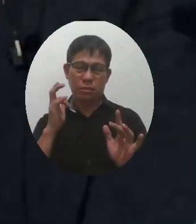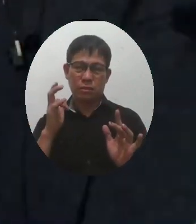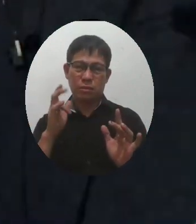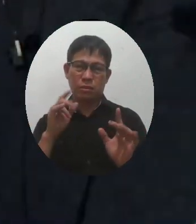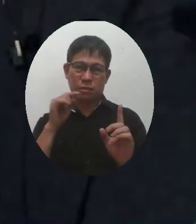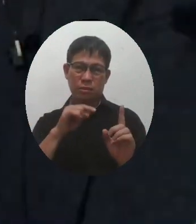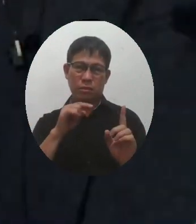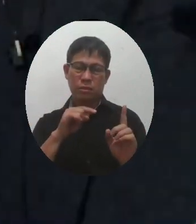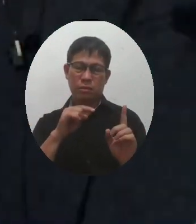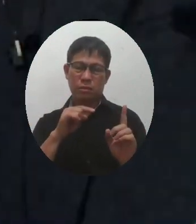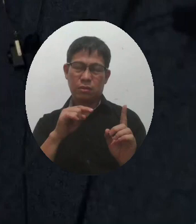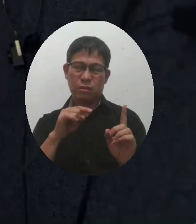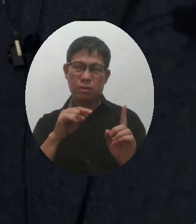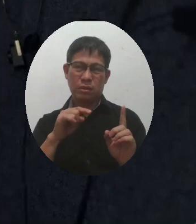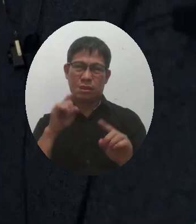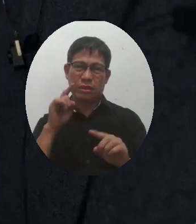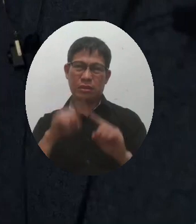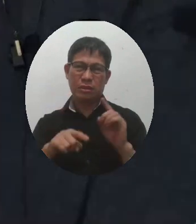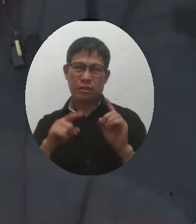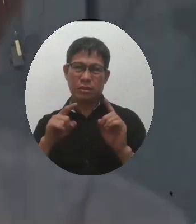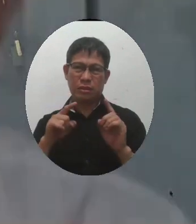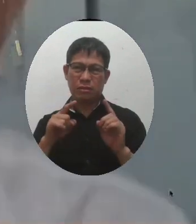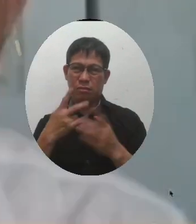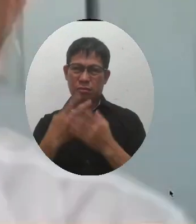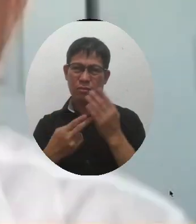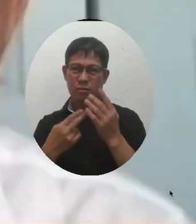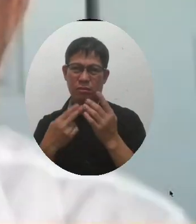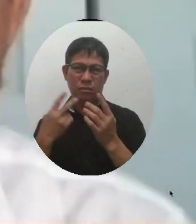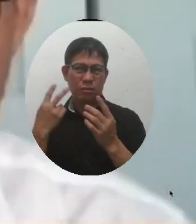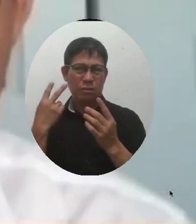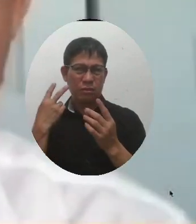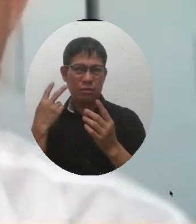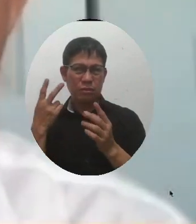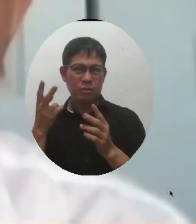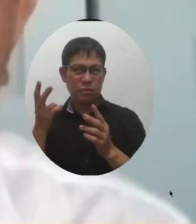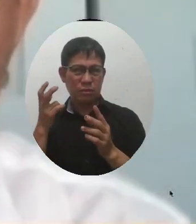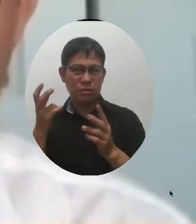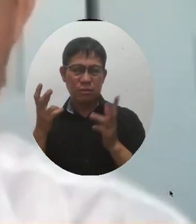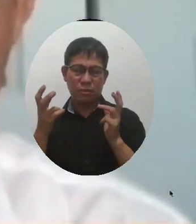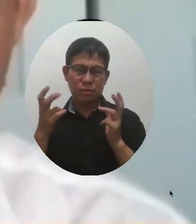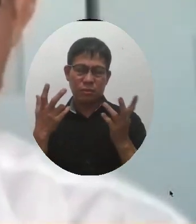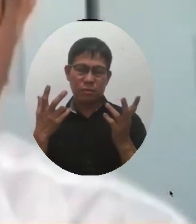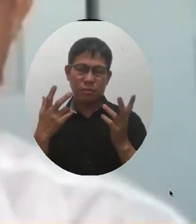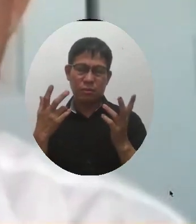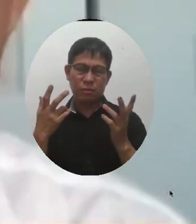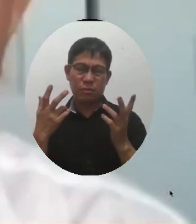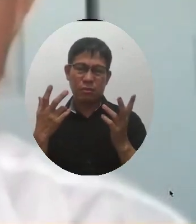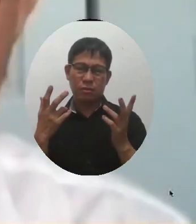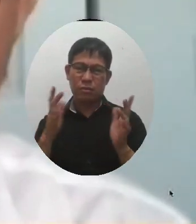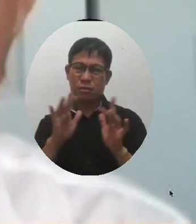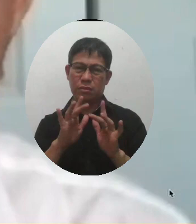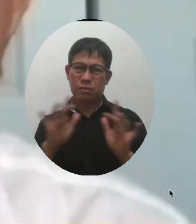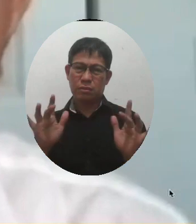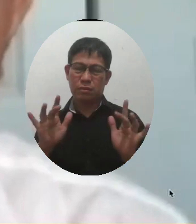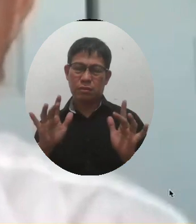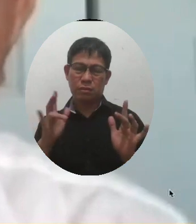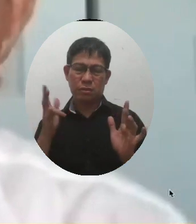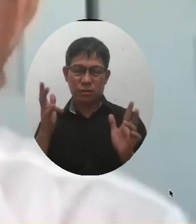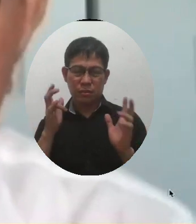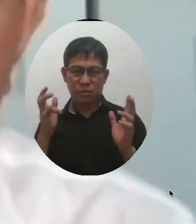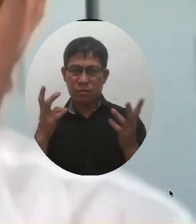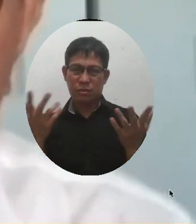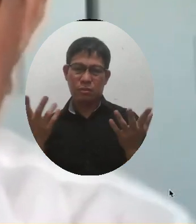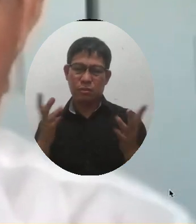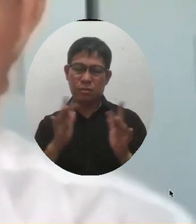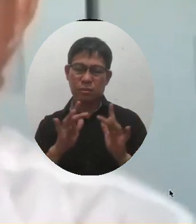ng pandinig, isang taong may malalim na pagkawala ng pandinig